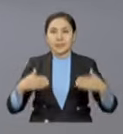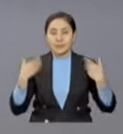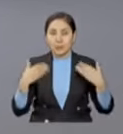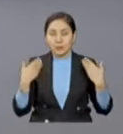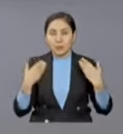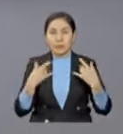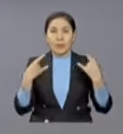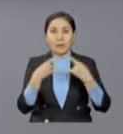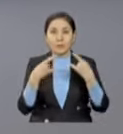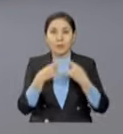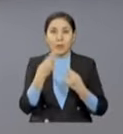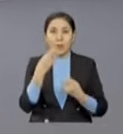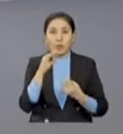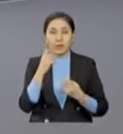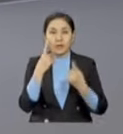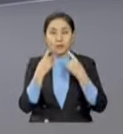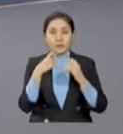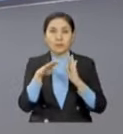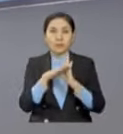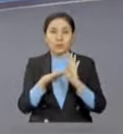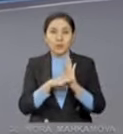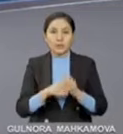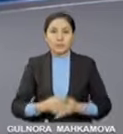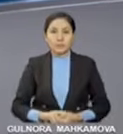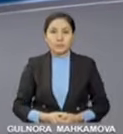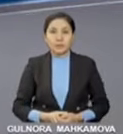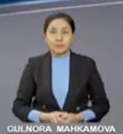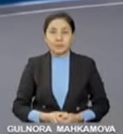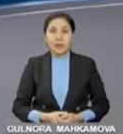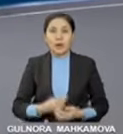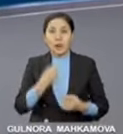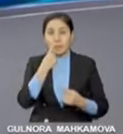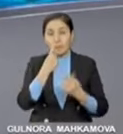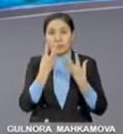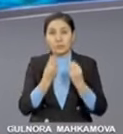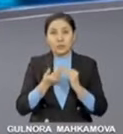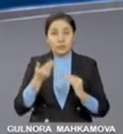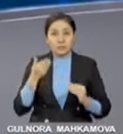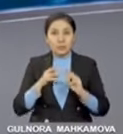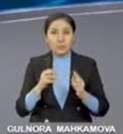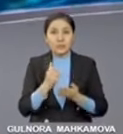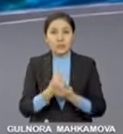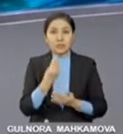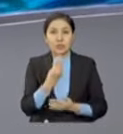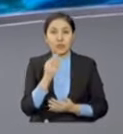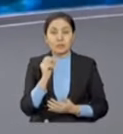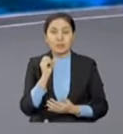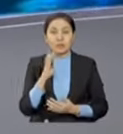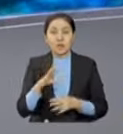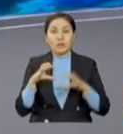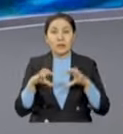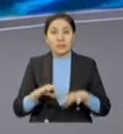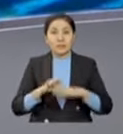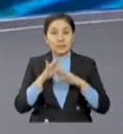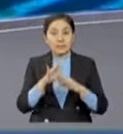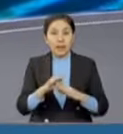Assalomu alaykum. Efirda Poytaxt informatsion dasturi. Bundan bir necha kun avval prezident Shavkat Mirziyoyev